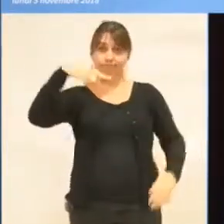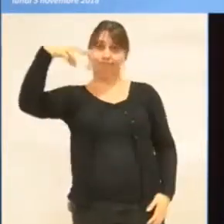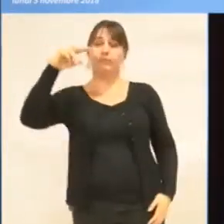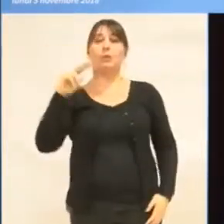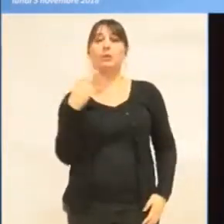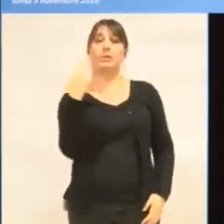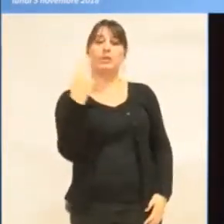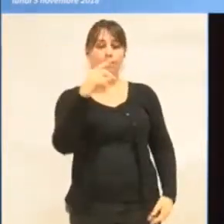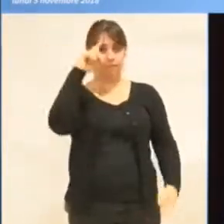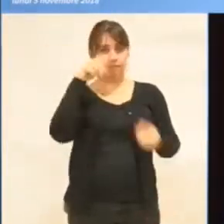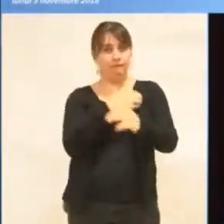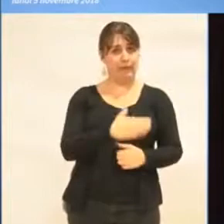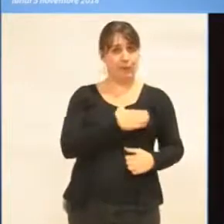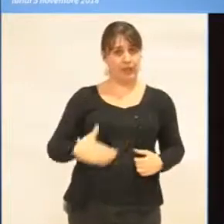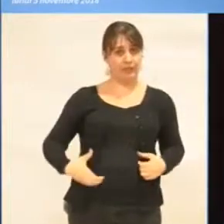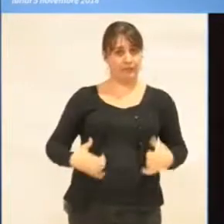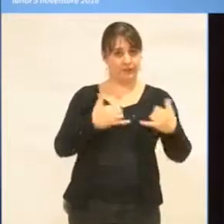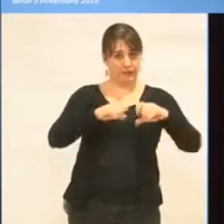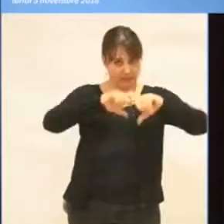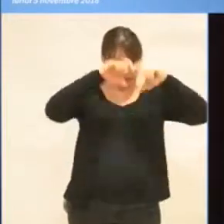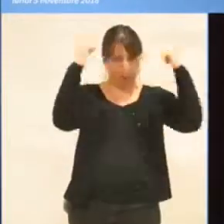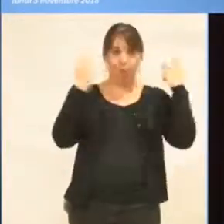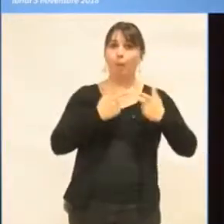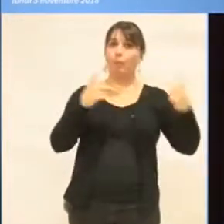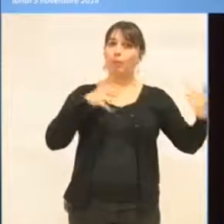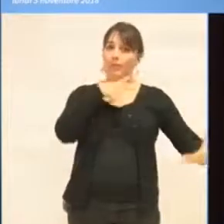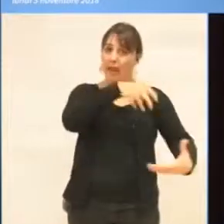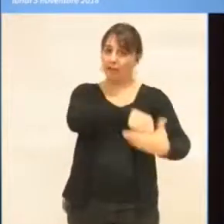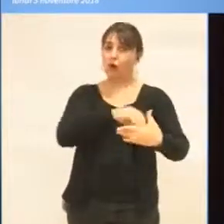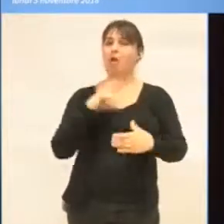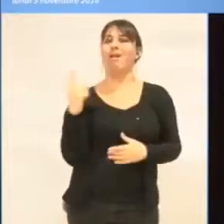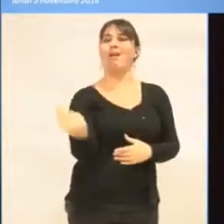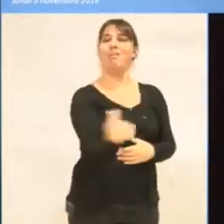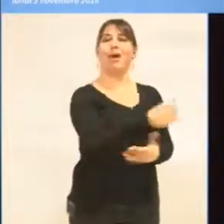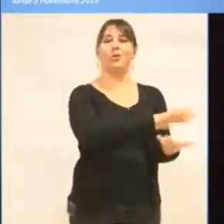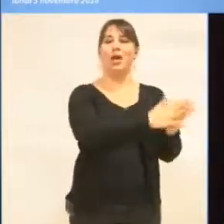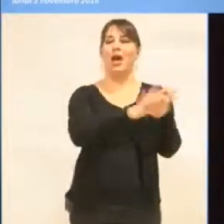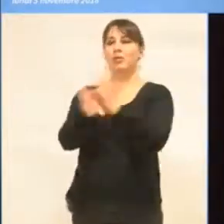des choses qui sont concrètes et réelles, c'est-à-dire ce rapport égalité femmes-hommes.